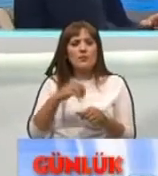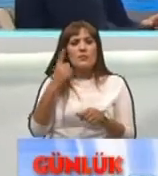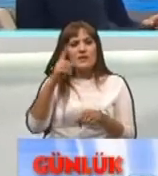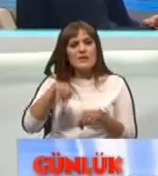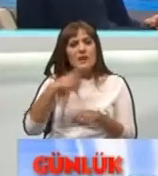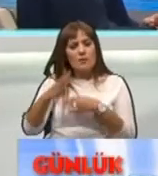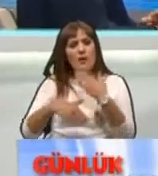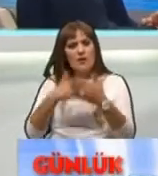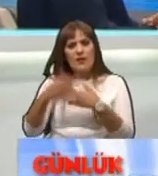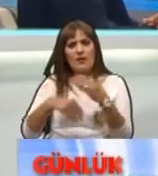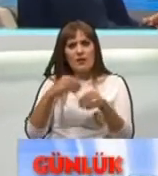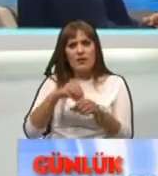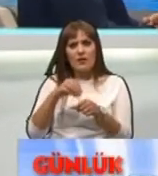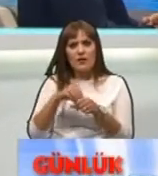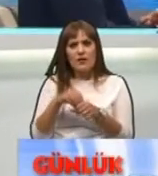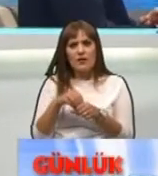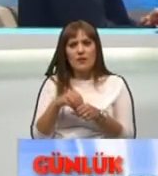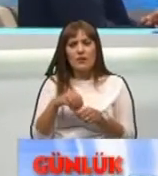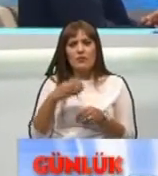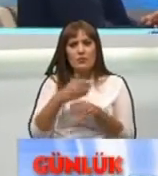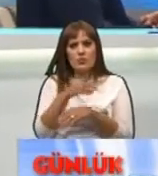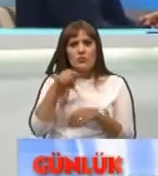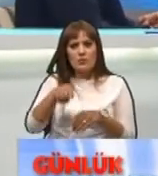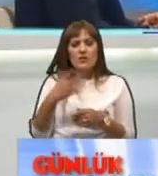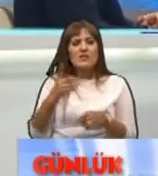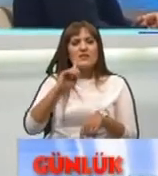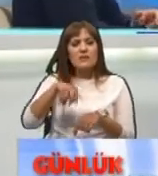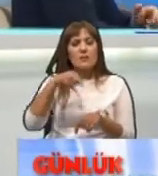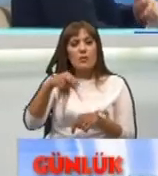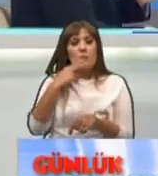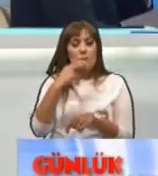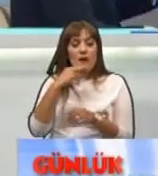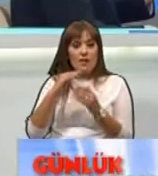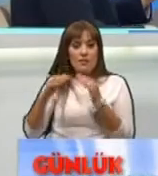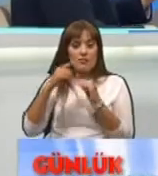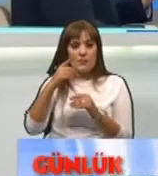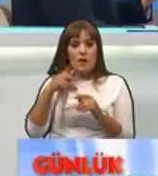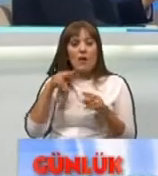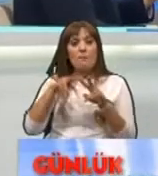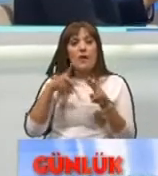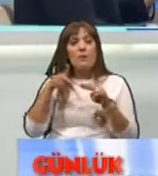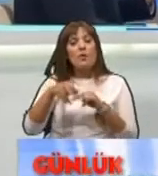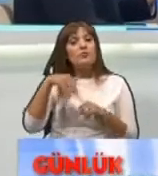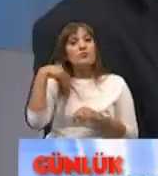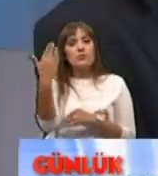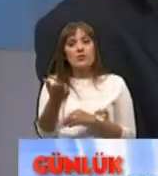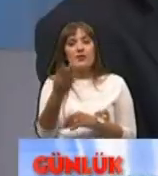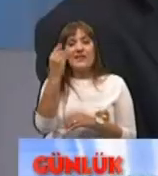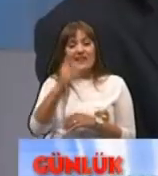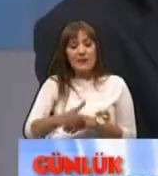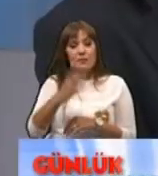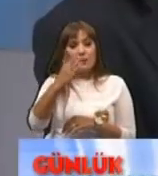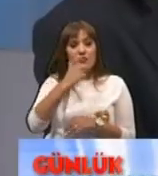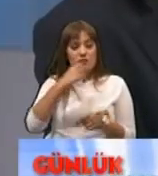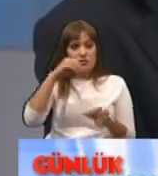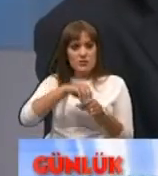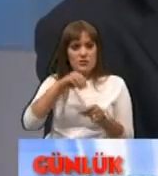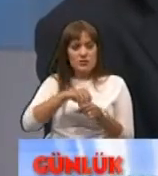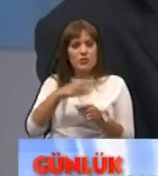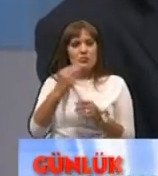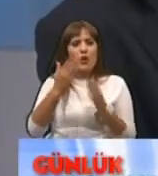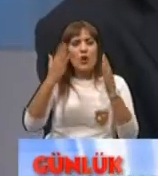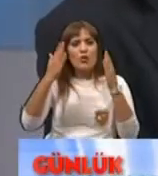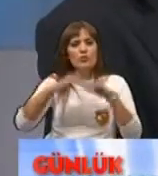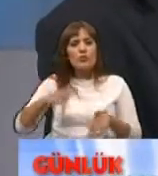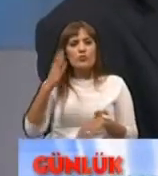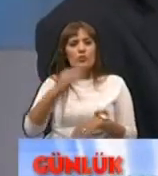20 yaşında gibi kalacağız tabii o zaman. Ki, eğer mümkünse bu. Zamanla özellikle bayanlara söyleyeyim. Yani menopoz sonrası ilk 5 yılda çok çöküş